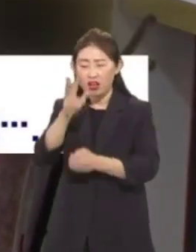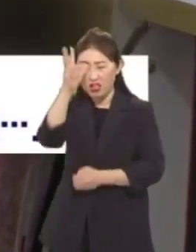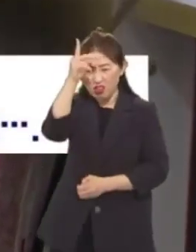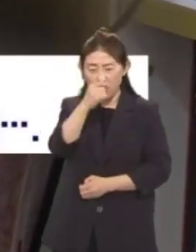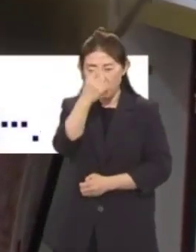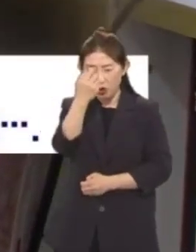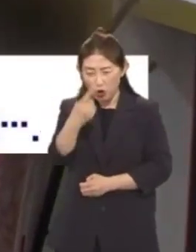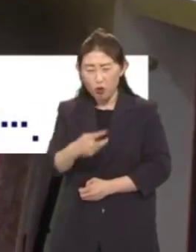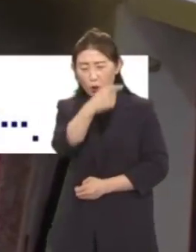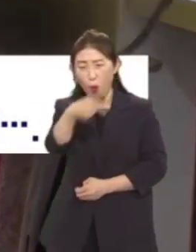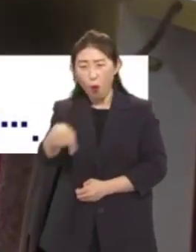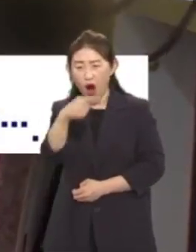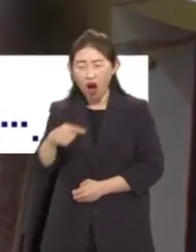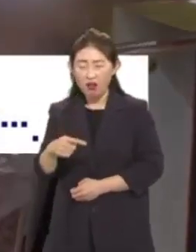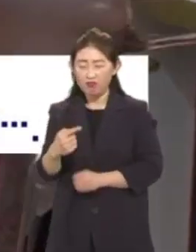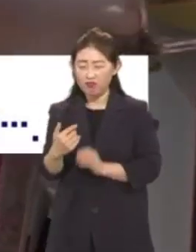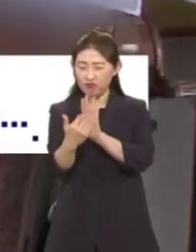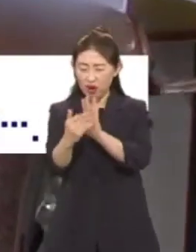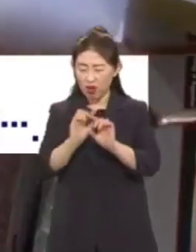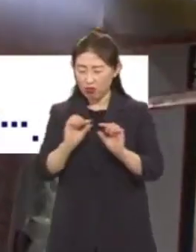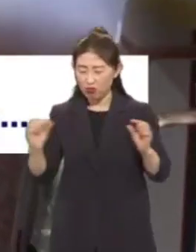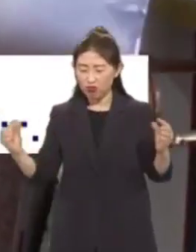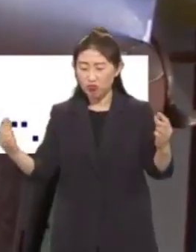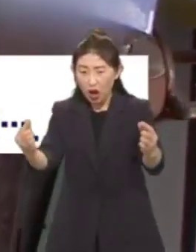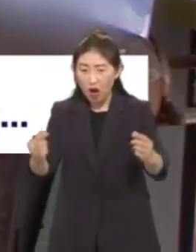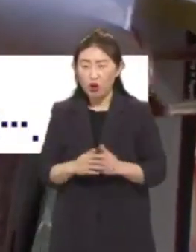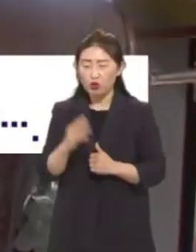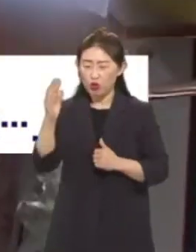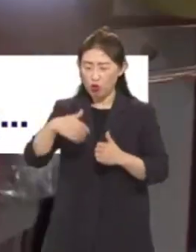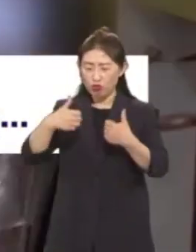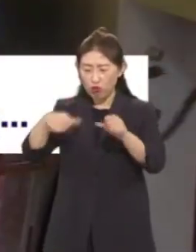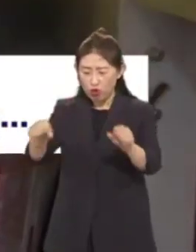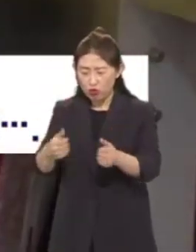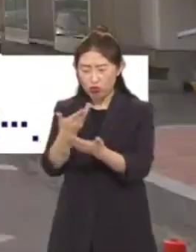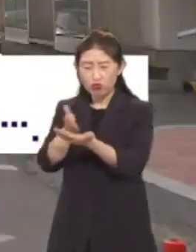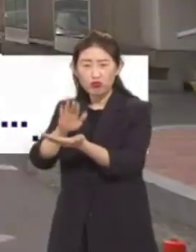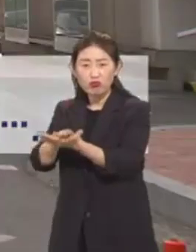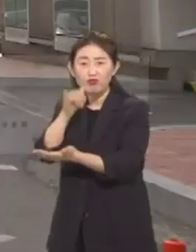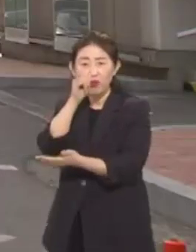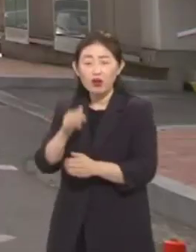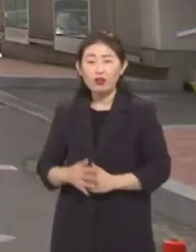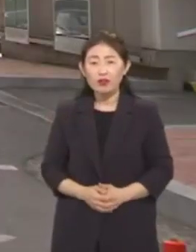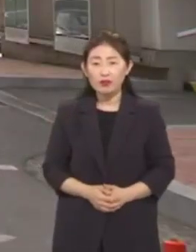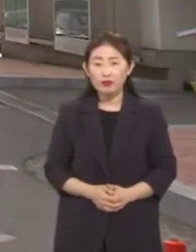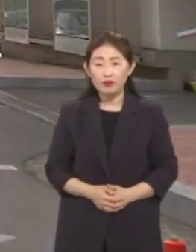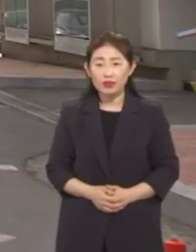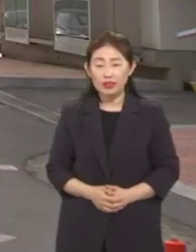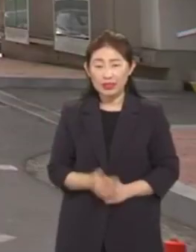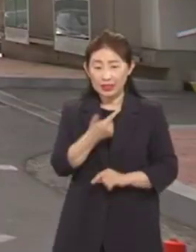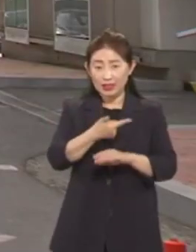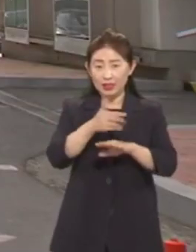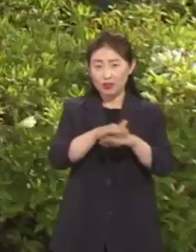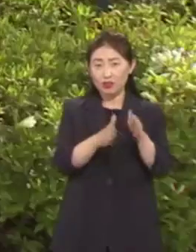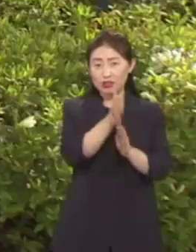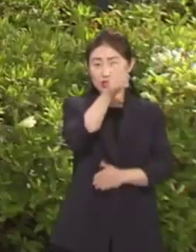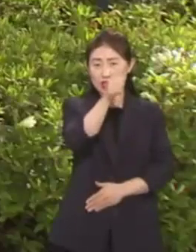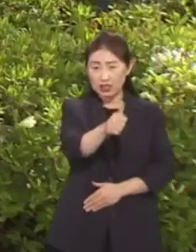번 와가지고 폴리스 라인 치고 또 부러진 부분 또 수리하고. 이런 가운데 이장우